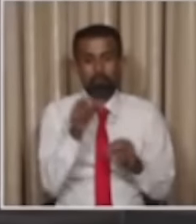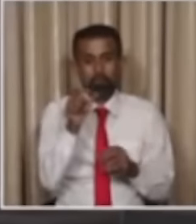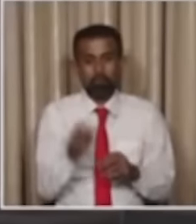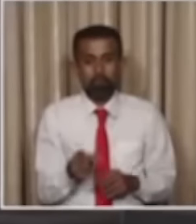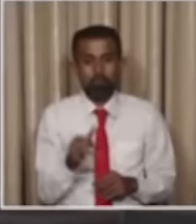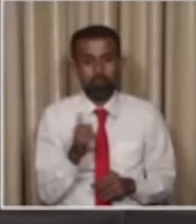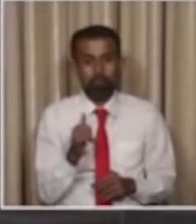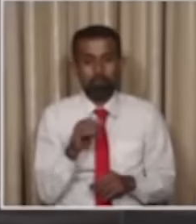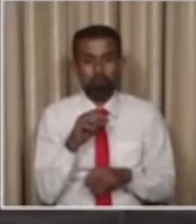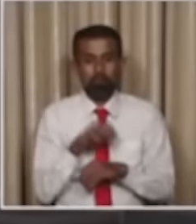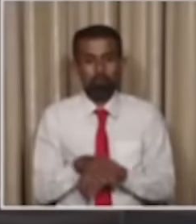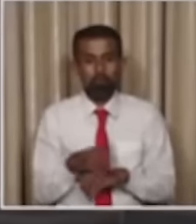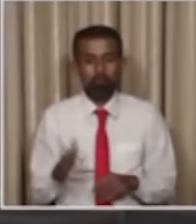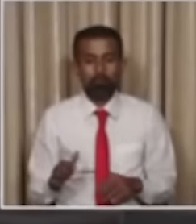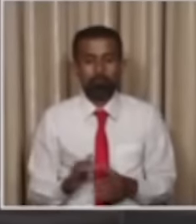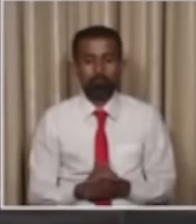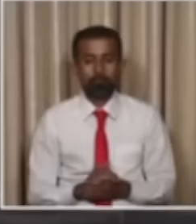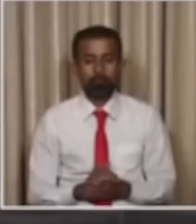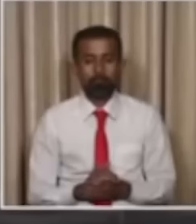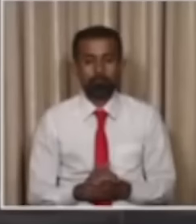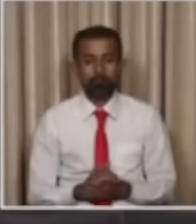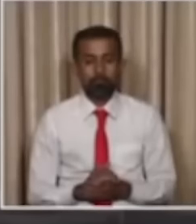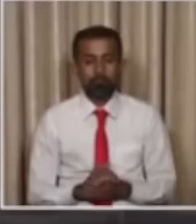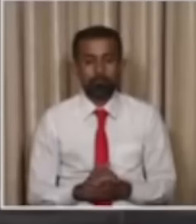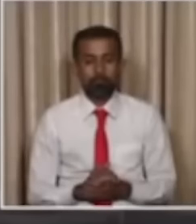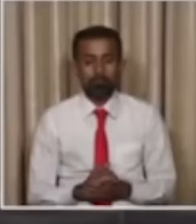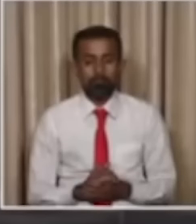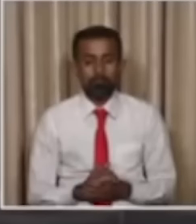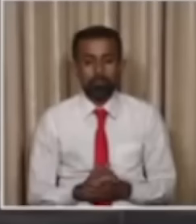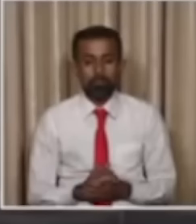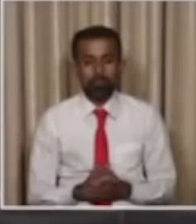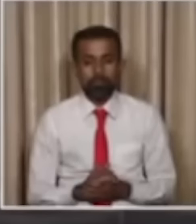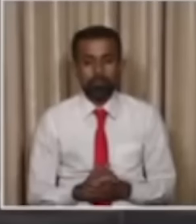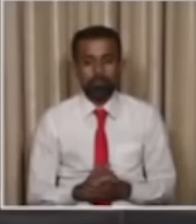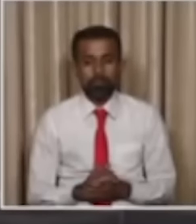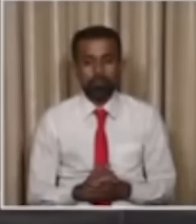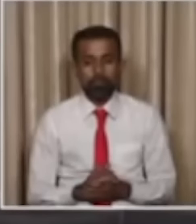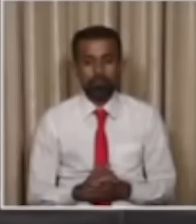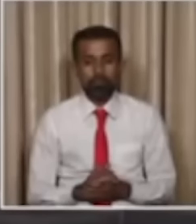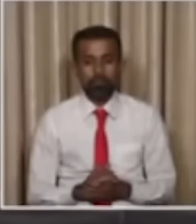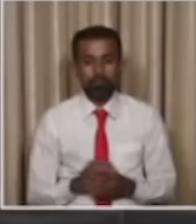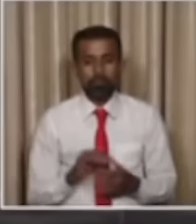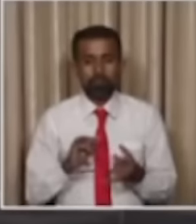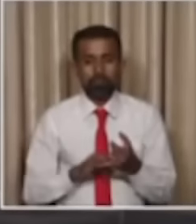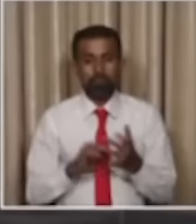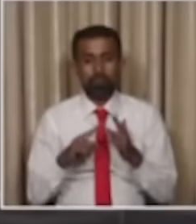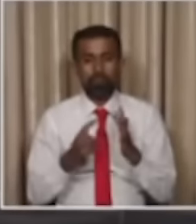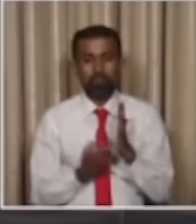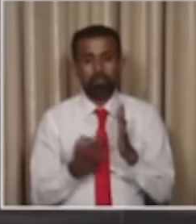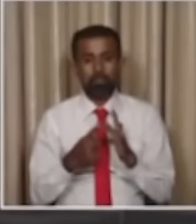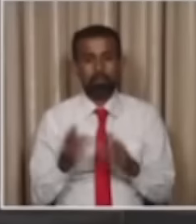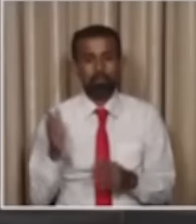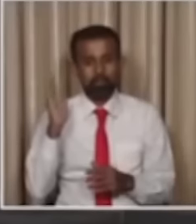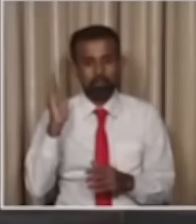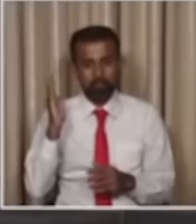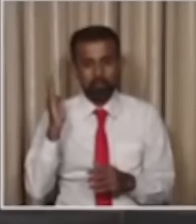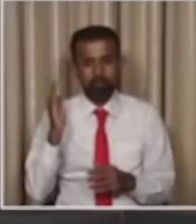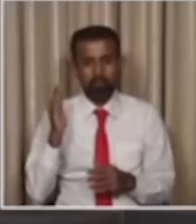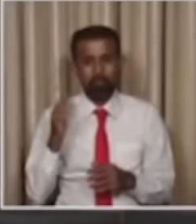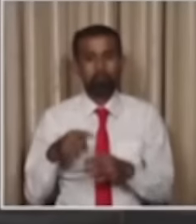හැකි බව හඳුනාගෙන ඇත. දැන් ඒ තමයි සිරිල් ගාමිණි පියතුමා අහලා